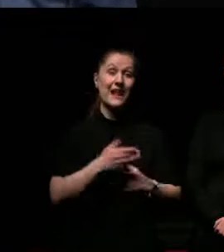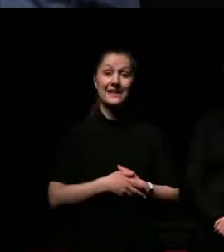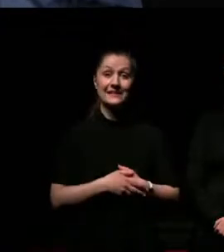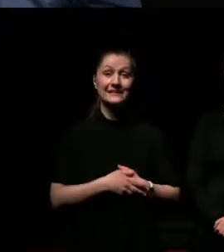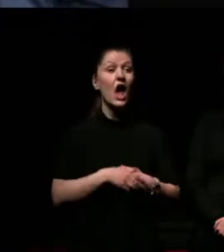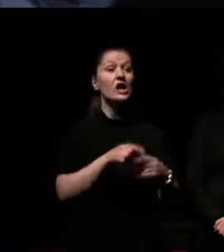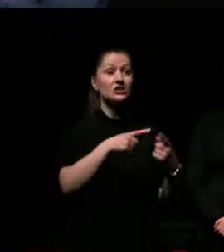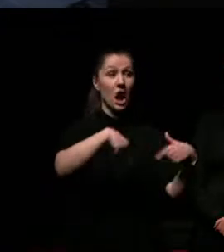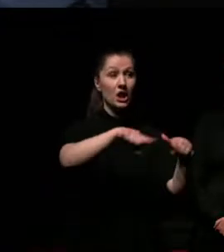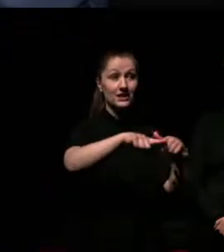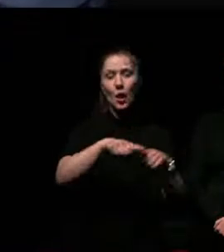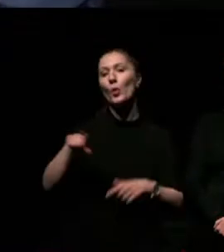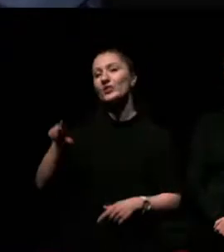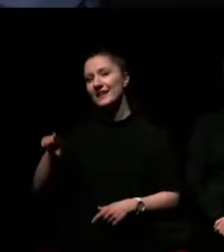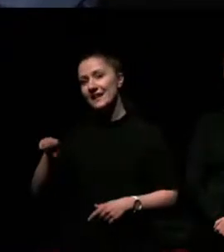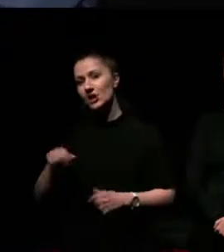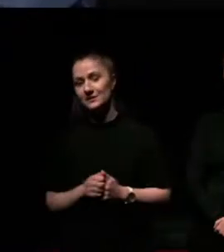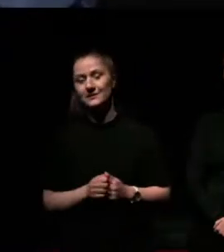salen og digitalt.